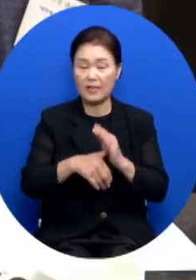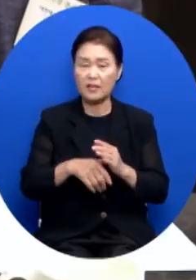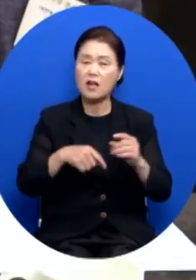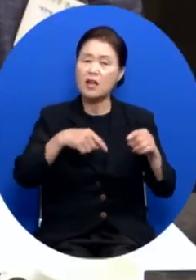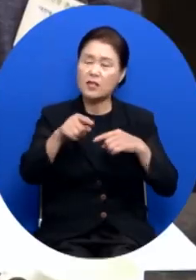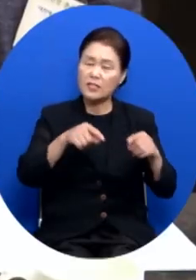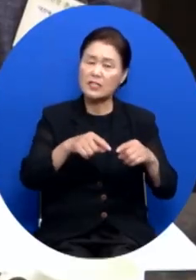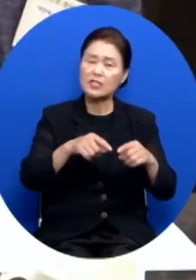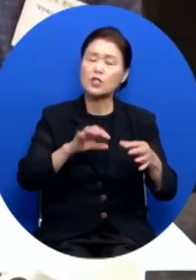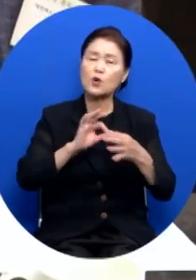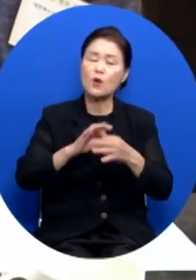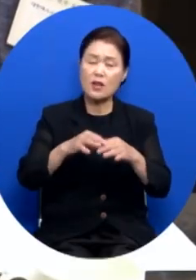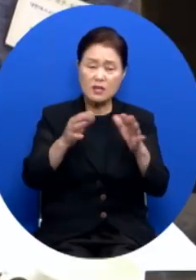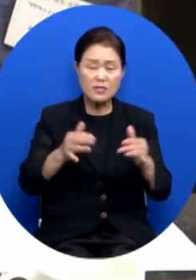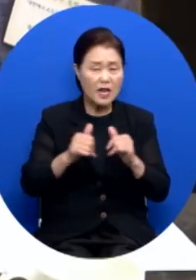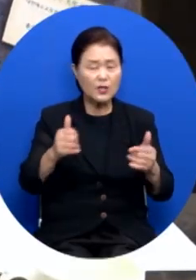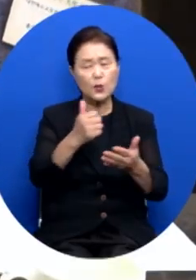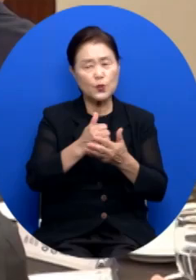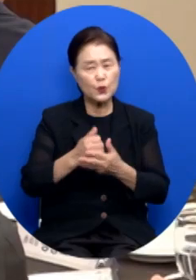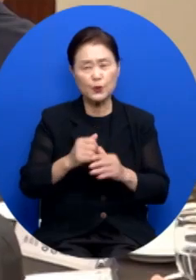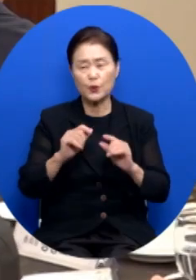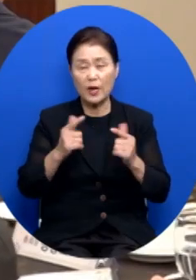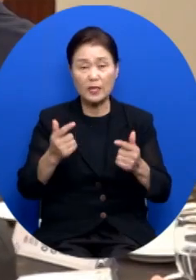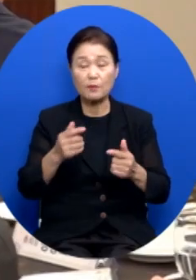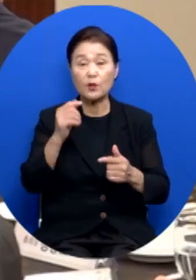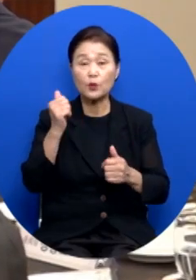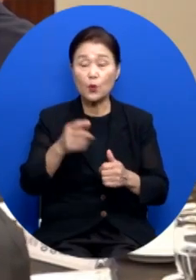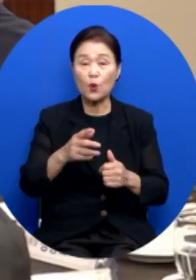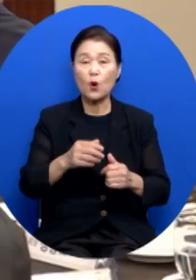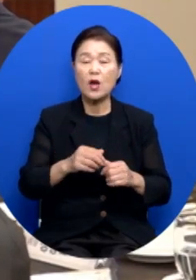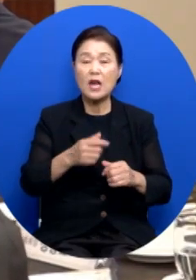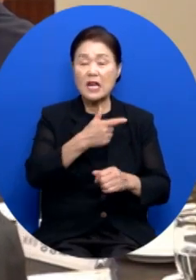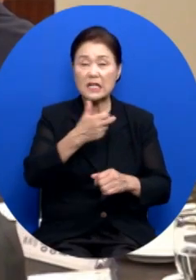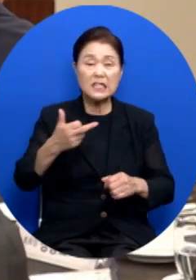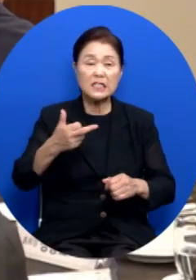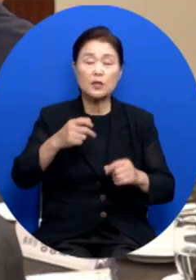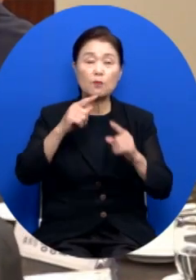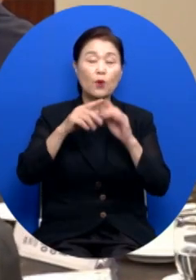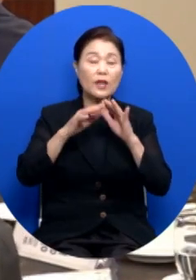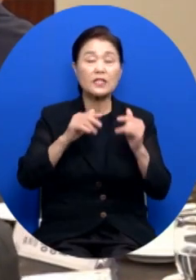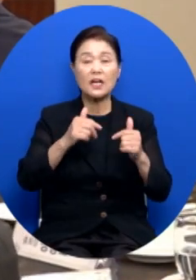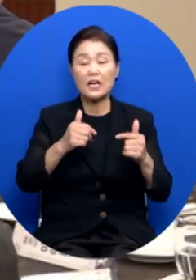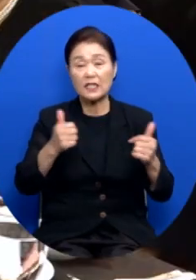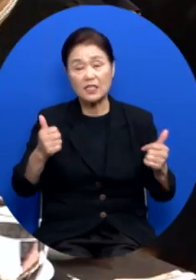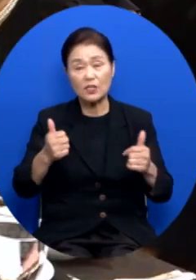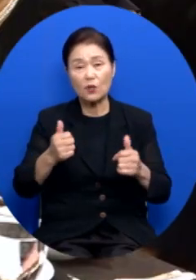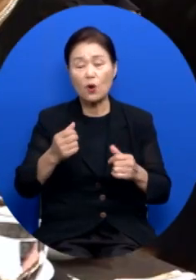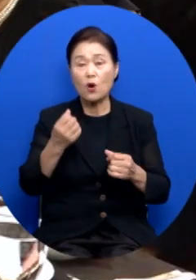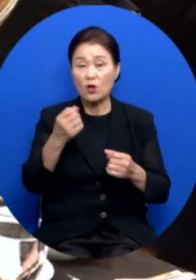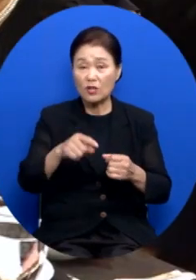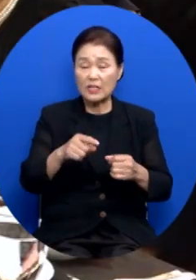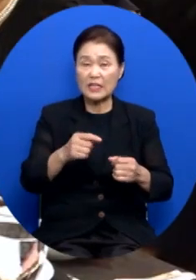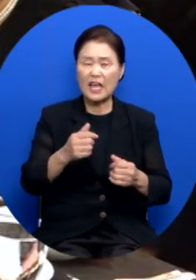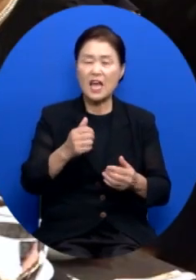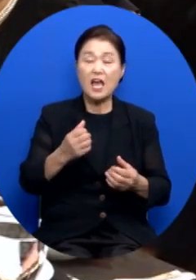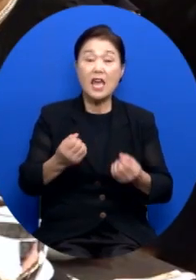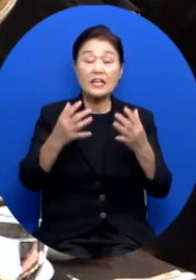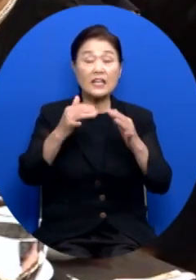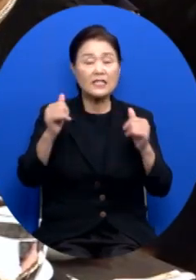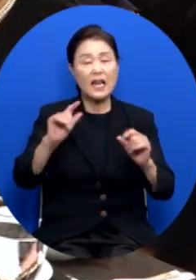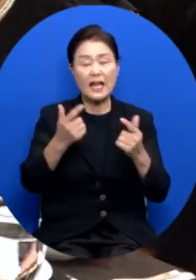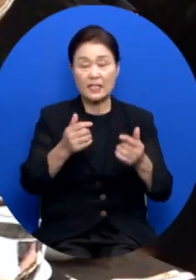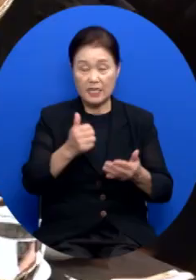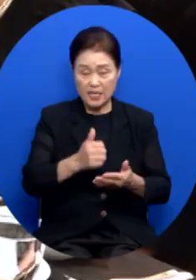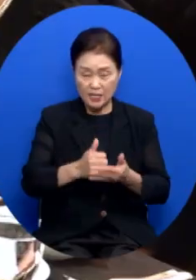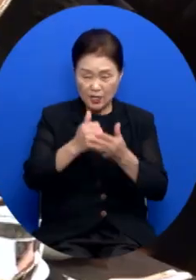정치계 인사를 초청하지 않으며 교단장과 대형교회 목회자들 역시 순서자가 아닌 섬김으로 하나되게